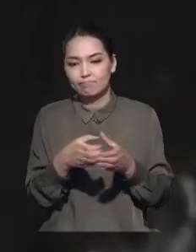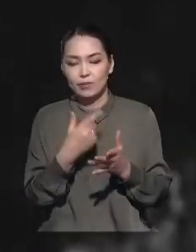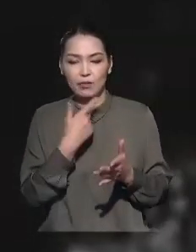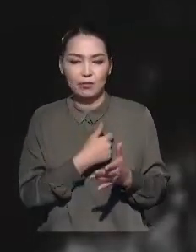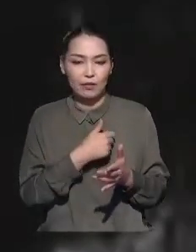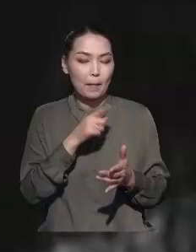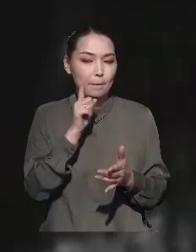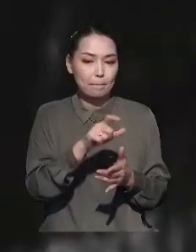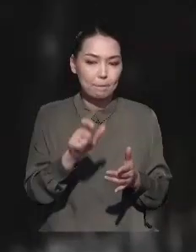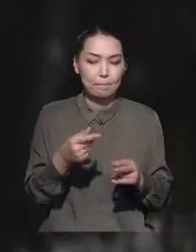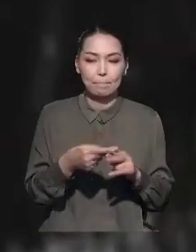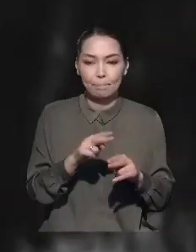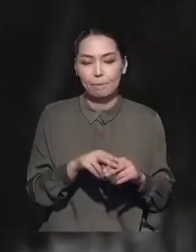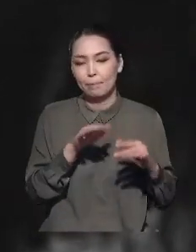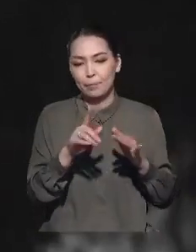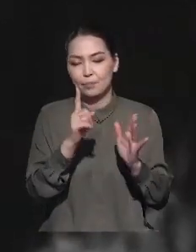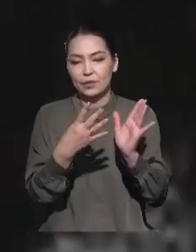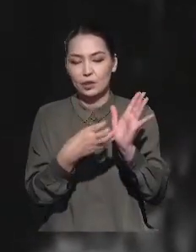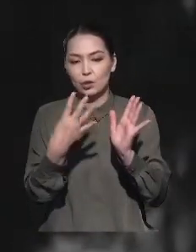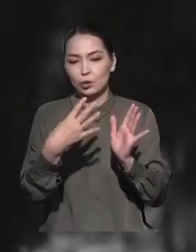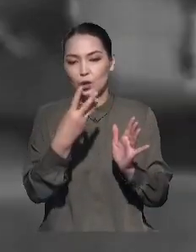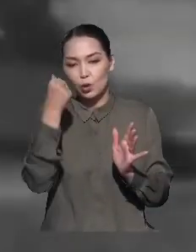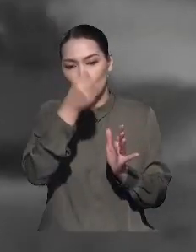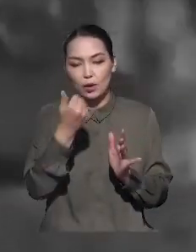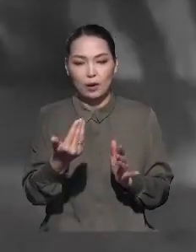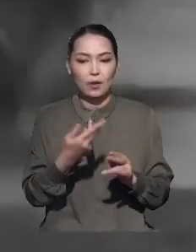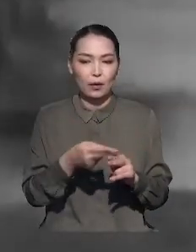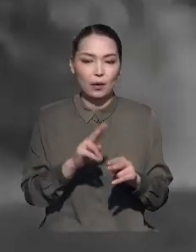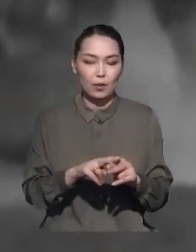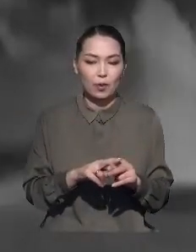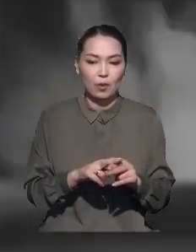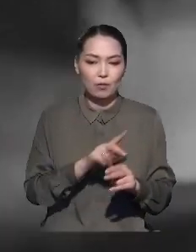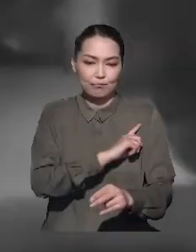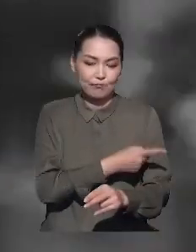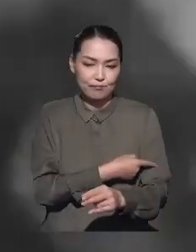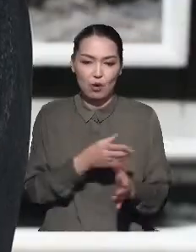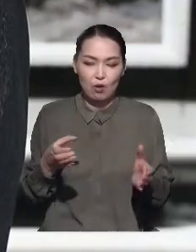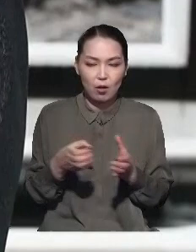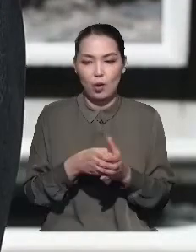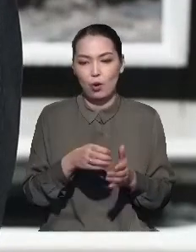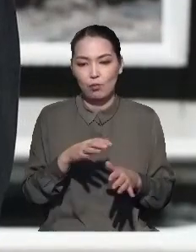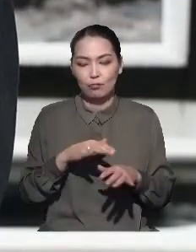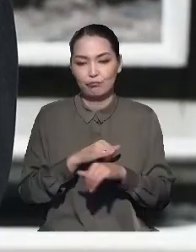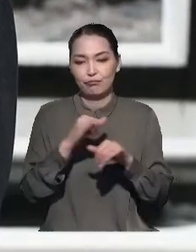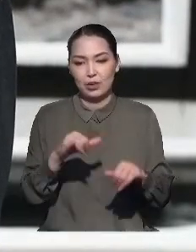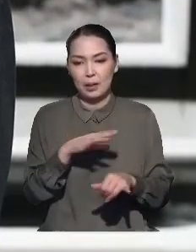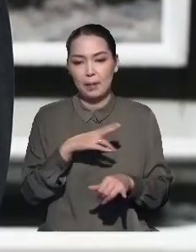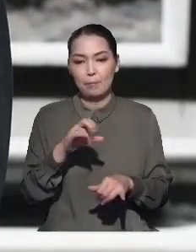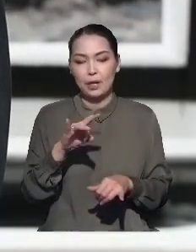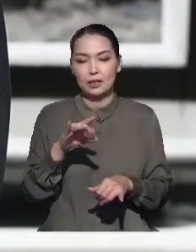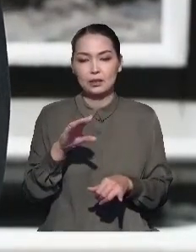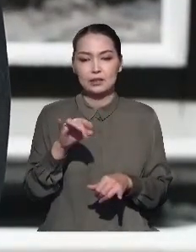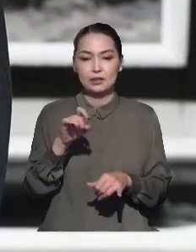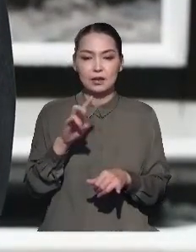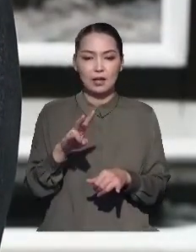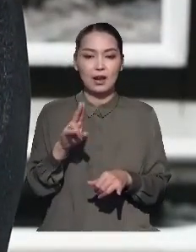фашистов в тылу и к 1943 году это было уже мощное объединение Партизан в отряде касыма Касьянова